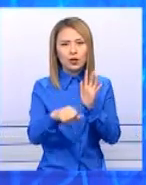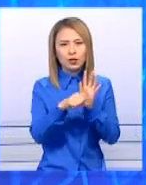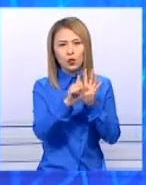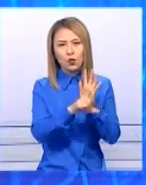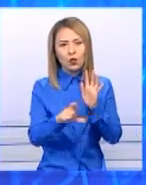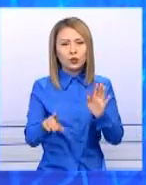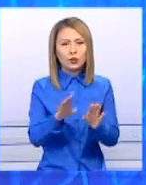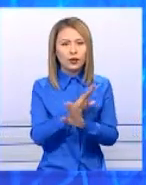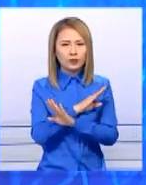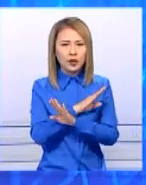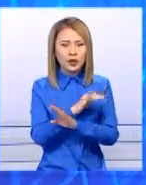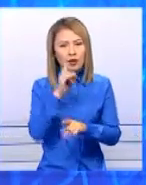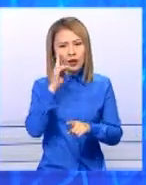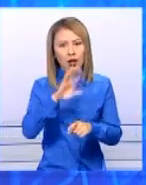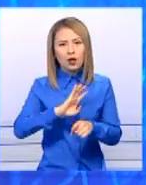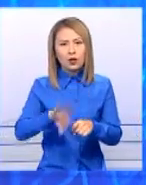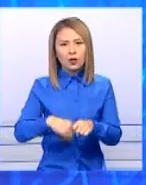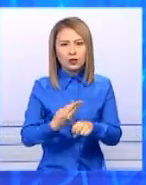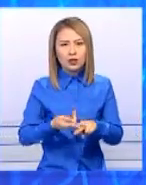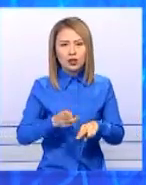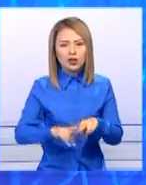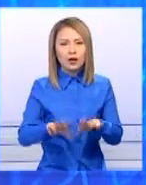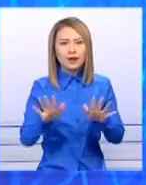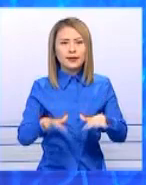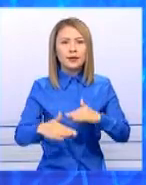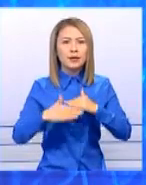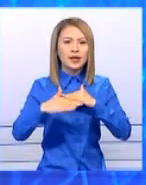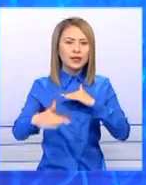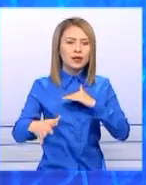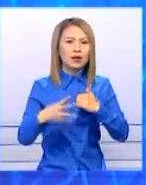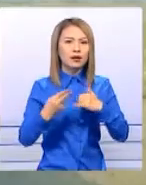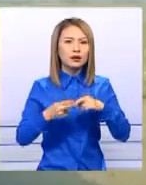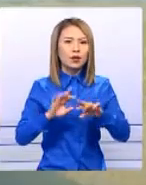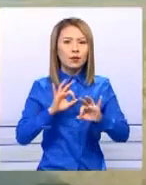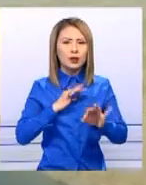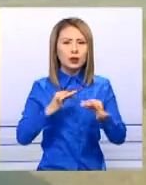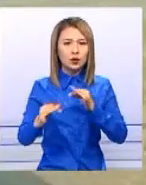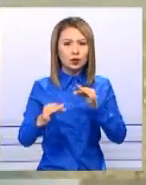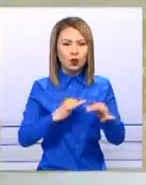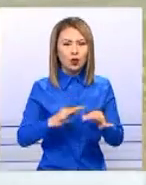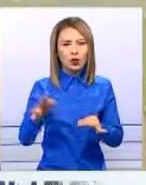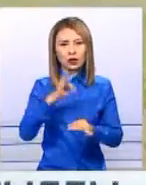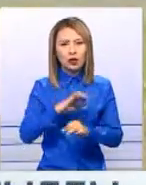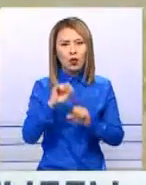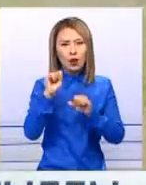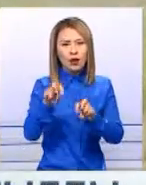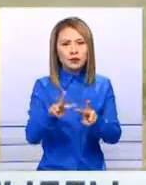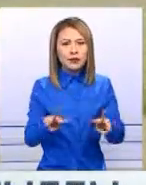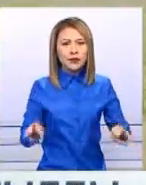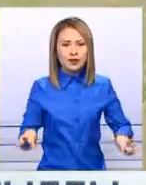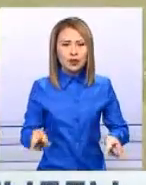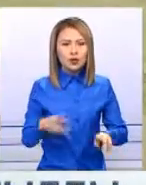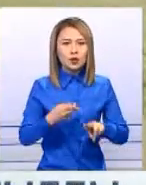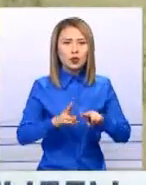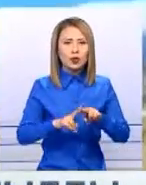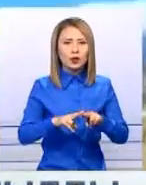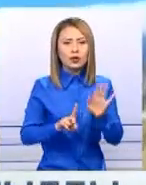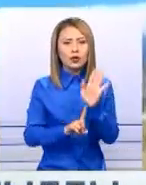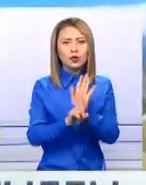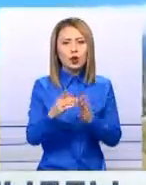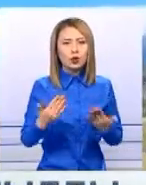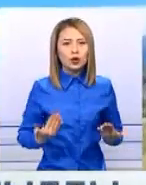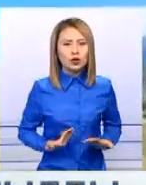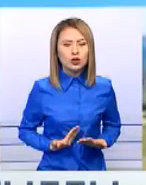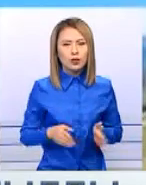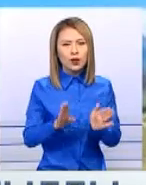36 содырдың көзі жойылған. Сондай ақ лаңкестердің жерасты бекіністері талқандалған. Бұл туралы Ауған қорғаныс министрлігі мәлімдеді. Соққыдан